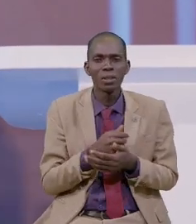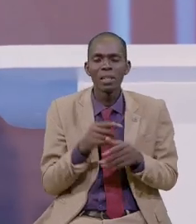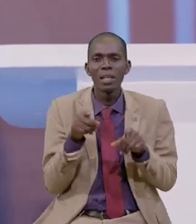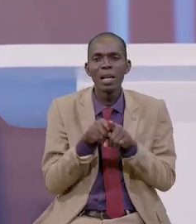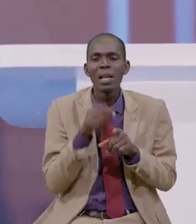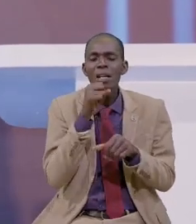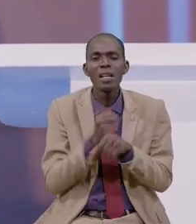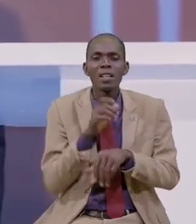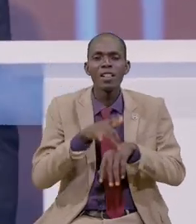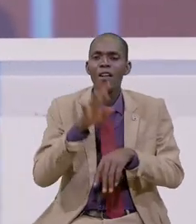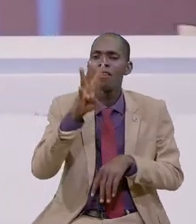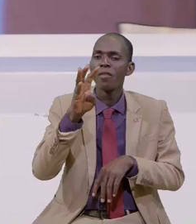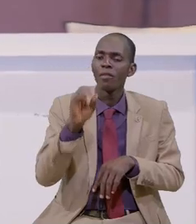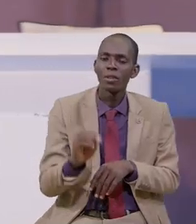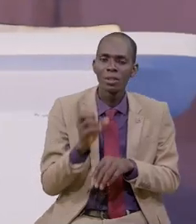ans.